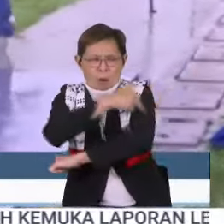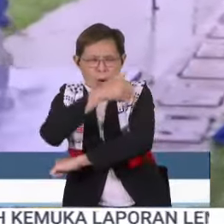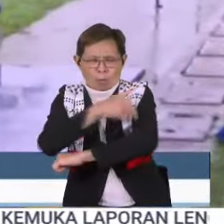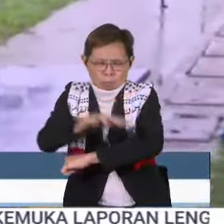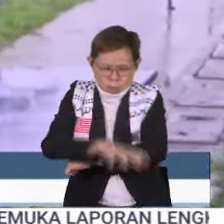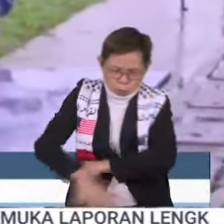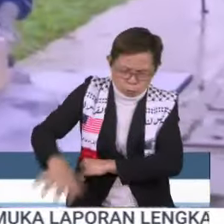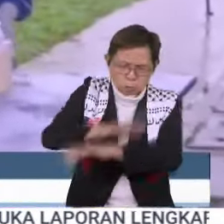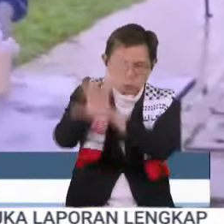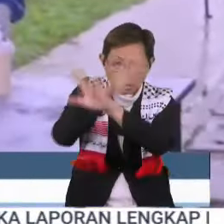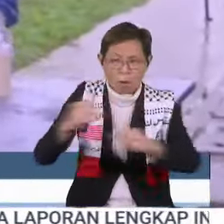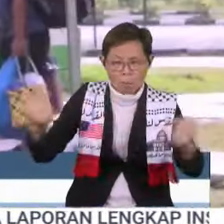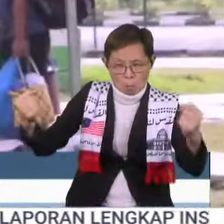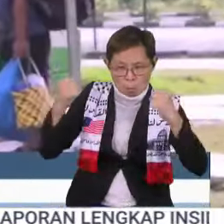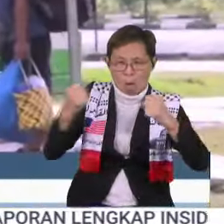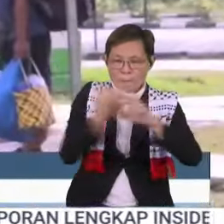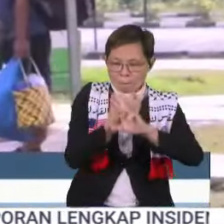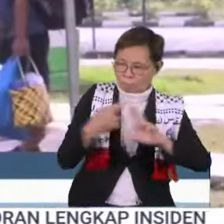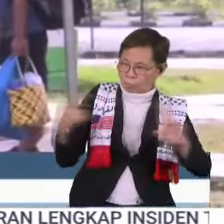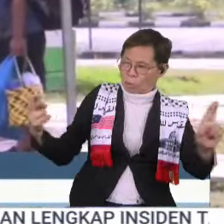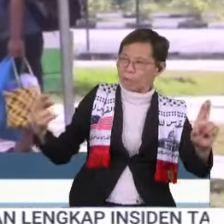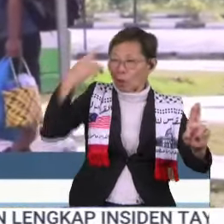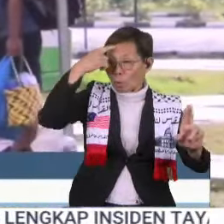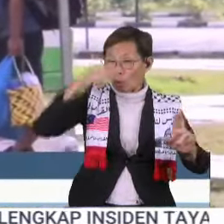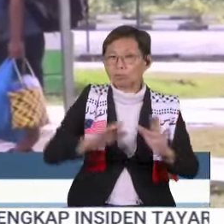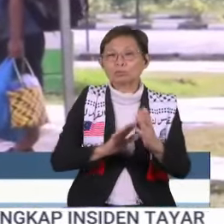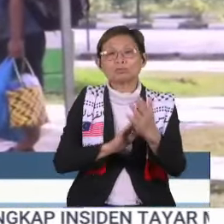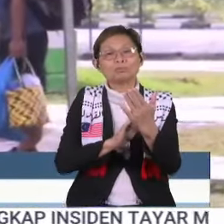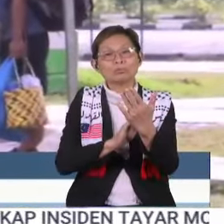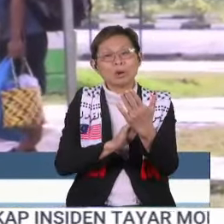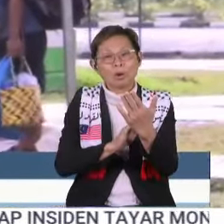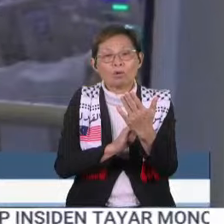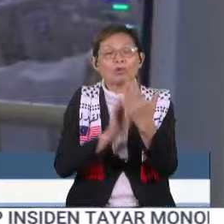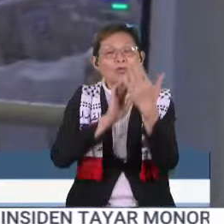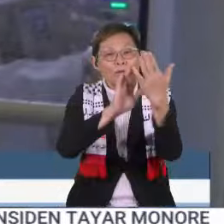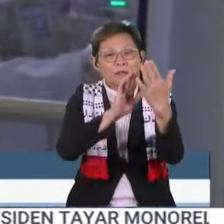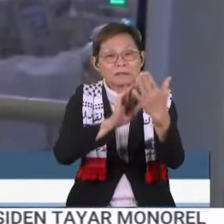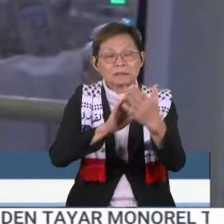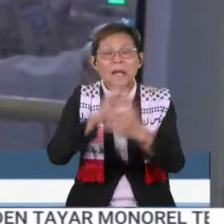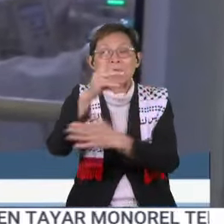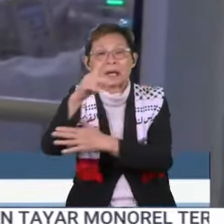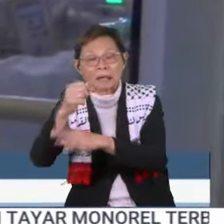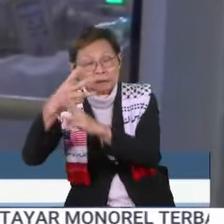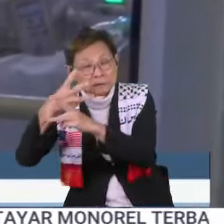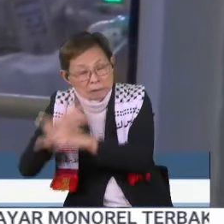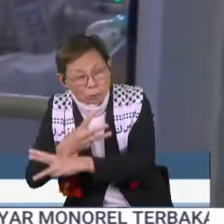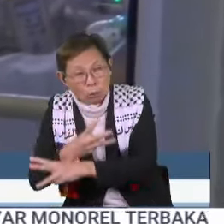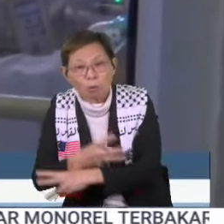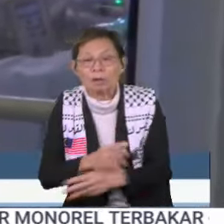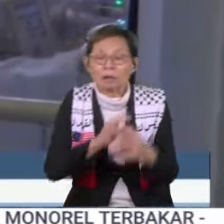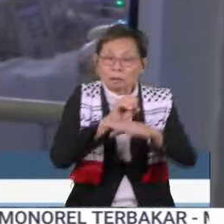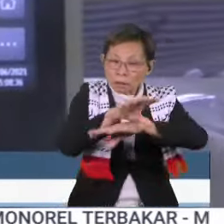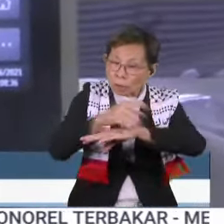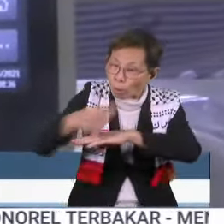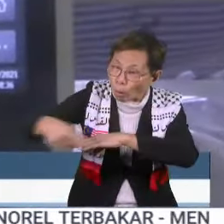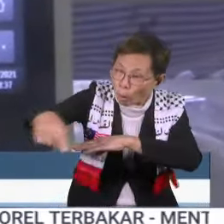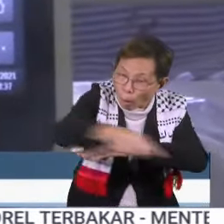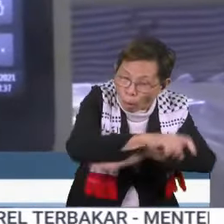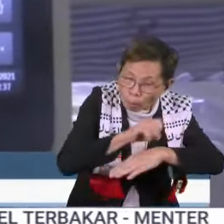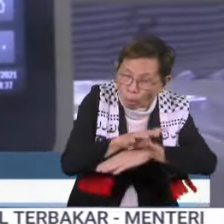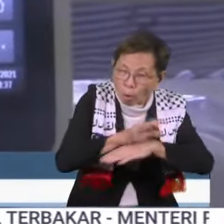di seluruh negeri sedang memperkukuh kesiapsiagaan mereka untuk menangani kes yang teruk. Sehubungan itu, beliau menasihati orang awam